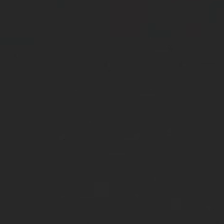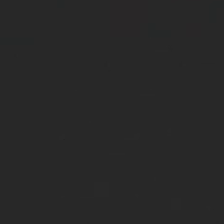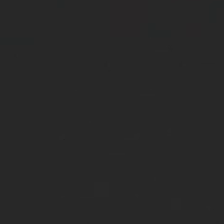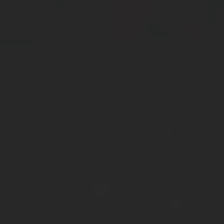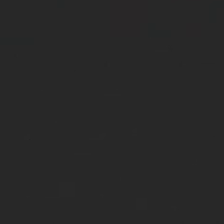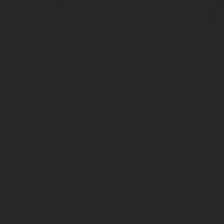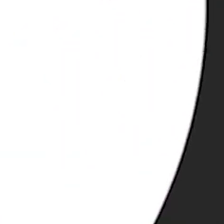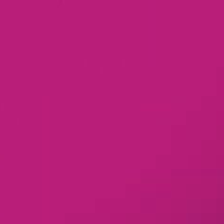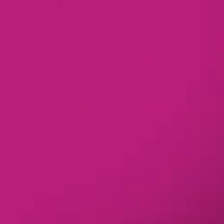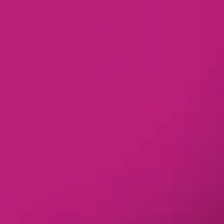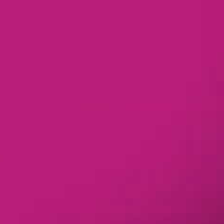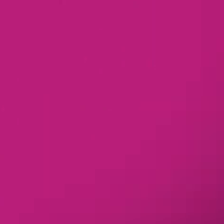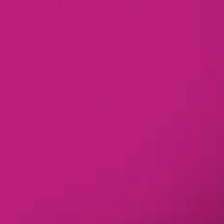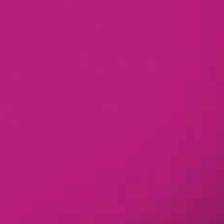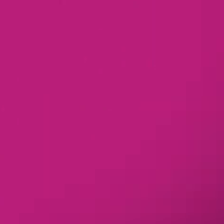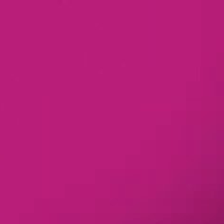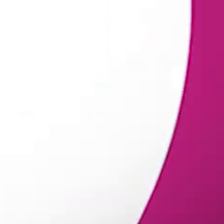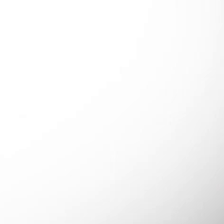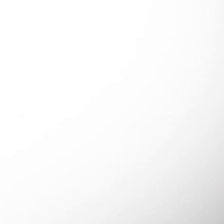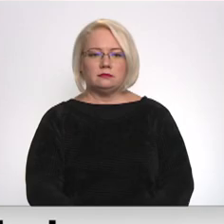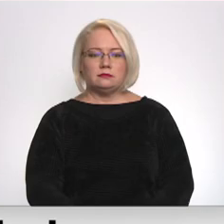Re, viss ēters ir te!